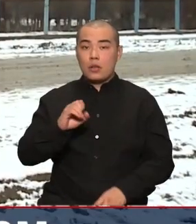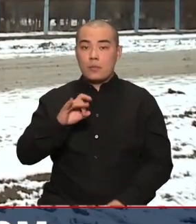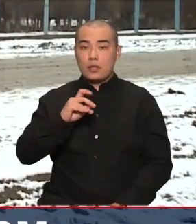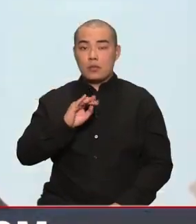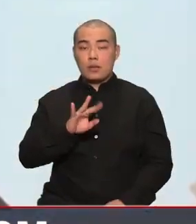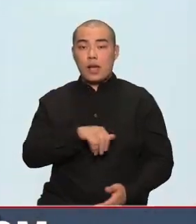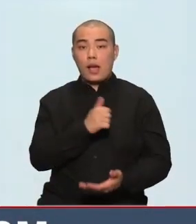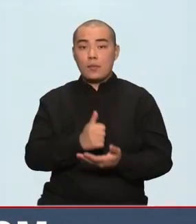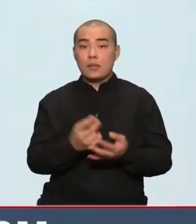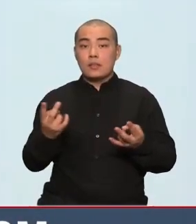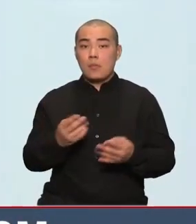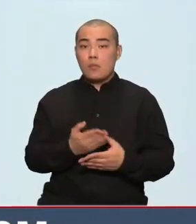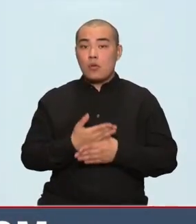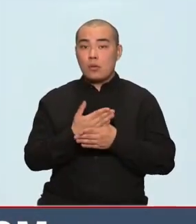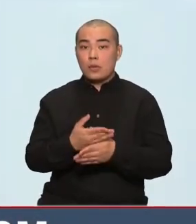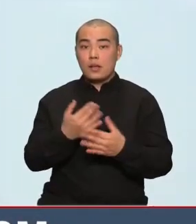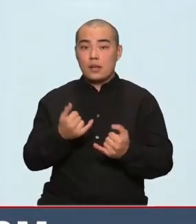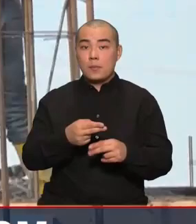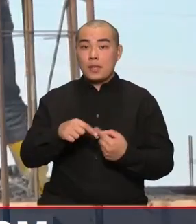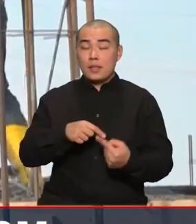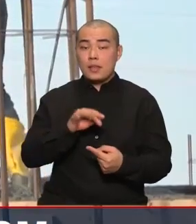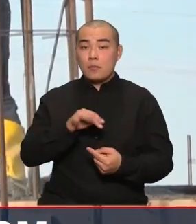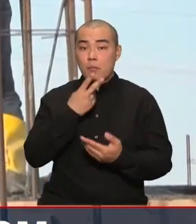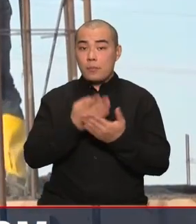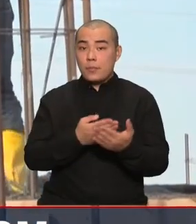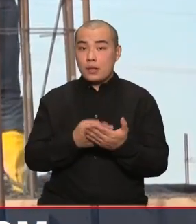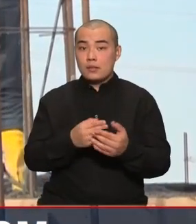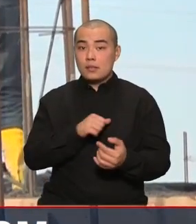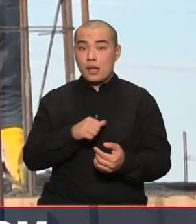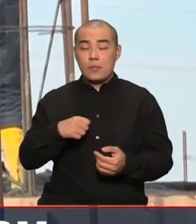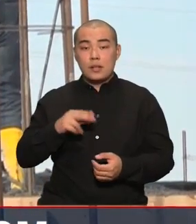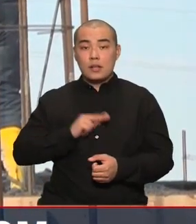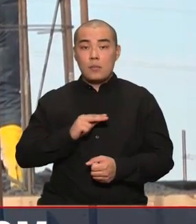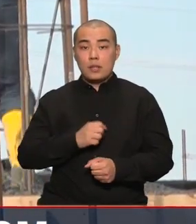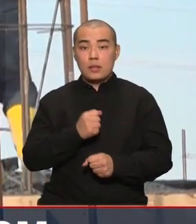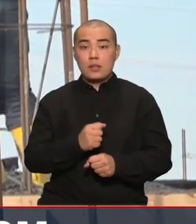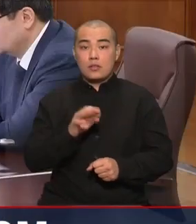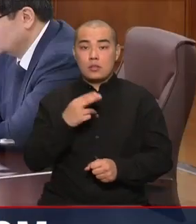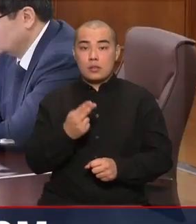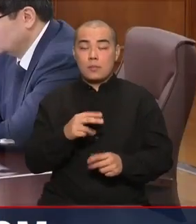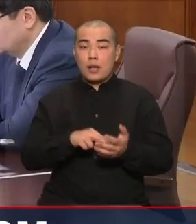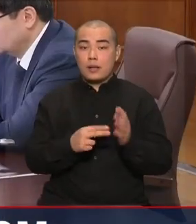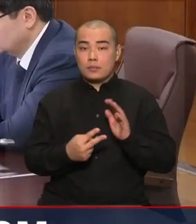акимам оказывать необходимую помощь меценатам и почаще привлекать их к реализации социальных проектов.